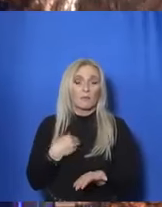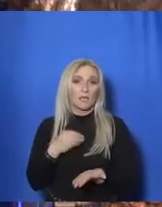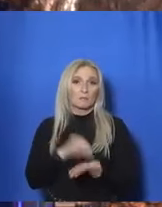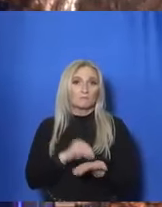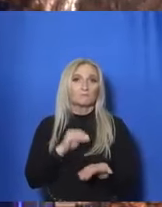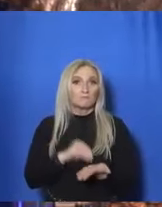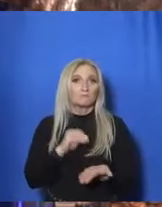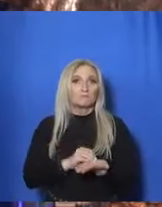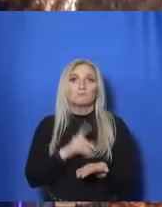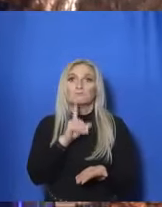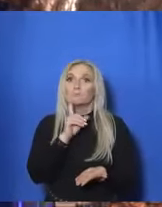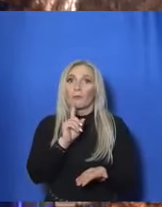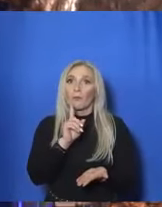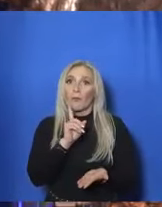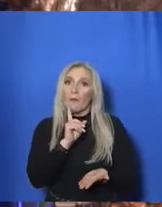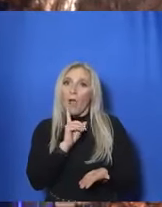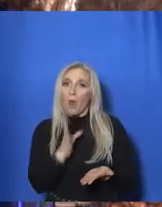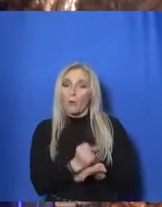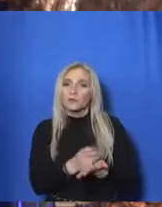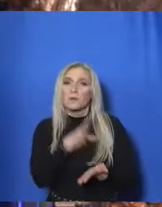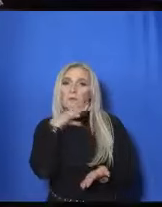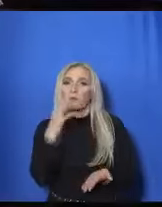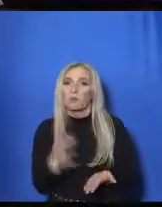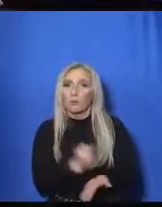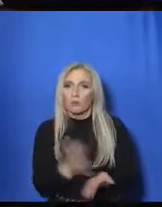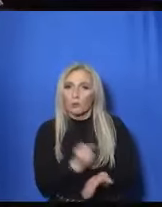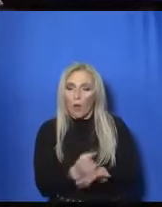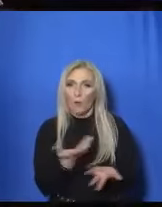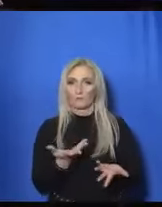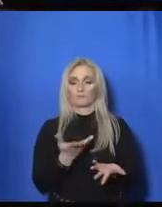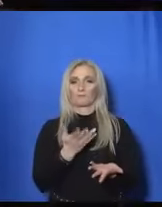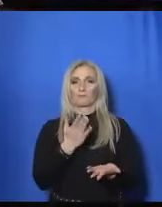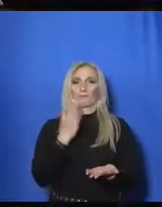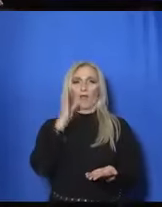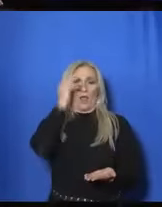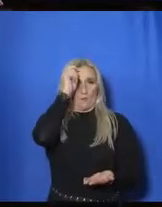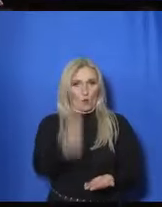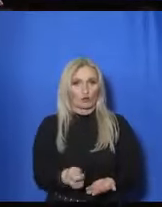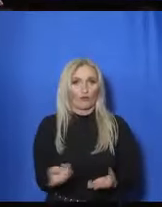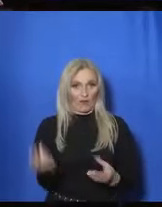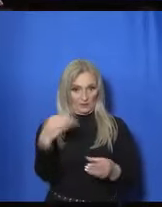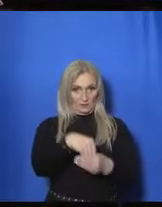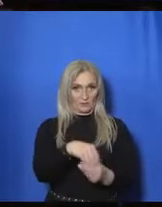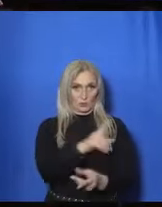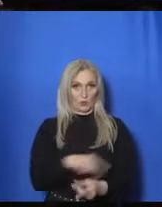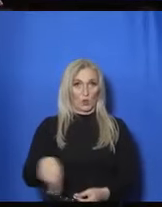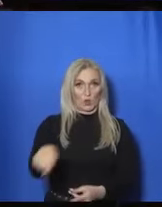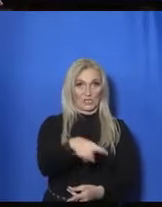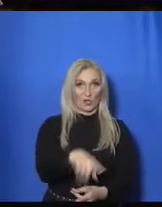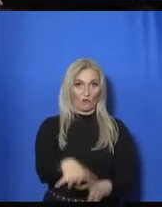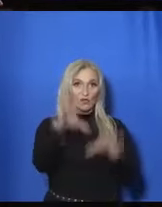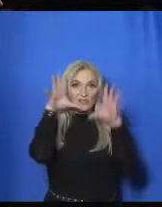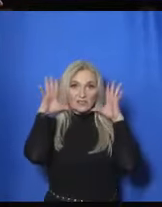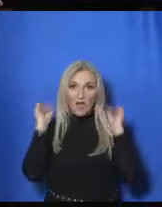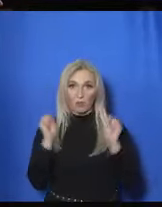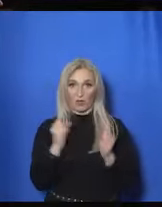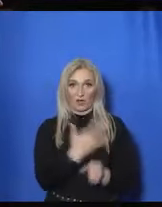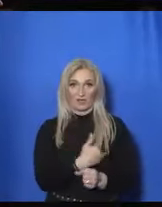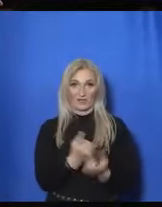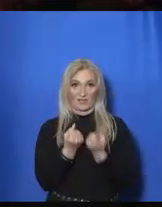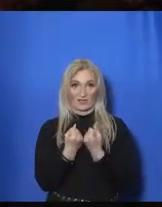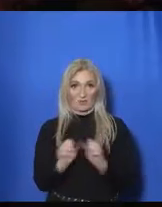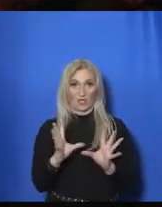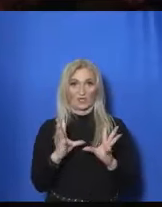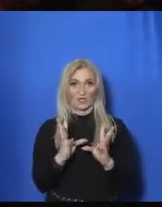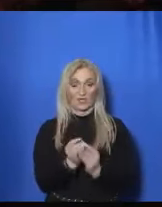bilježimo nemale uspjehe. Poštovani sudionici 20. općeg sabora Hrvatske demokratske